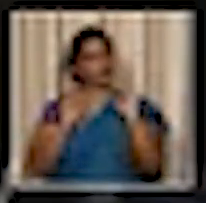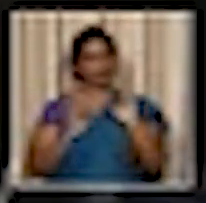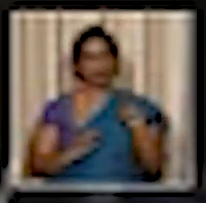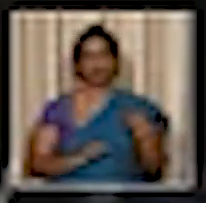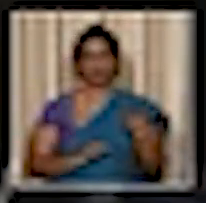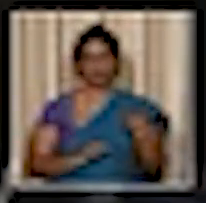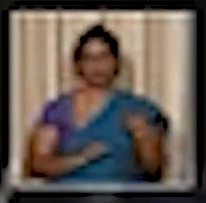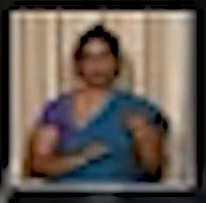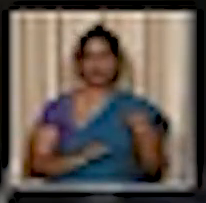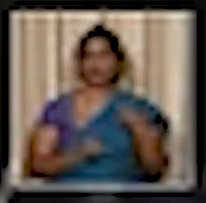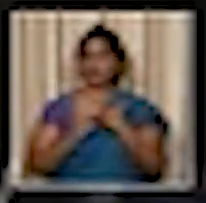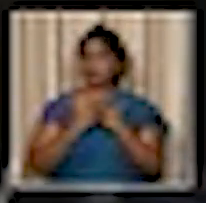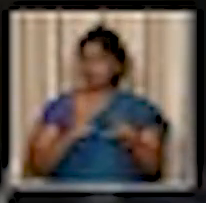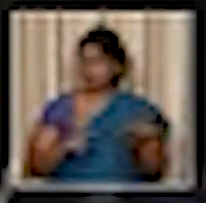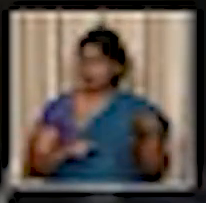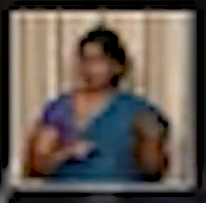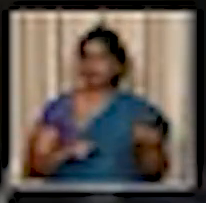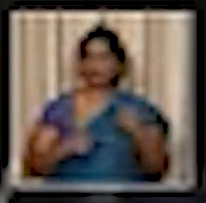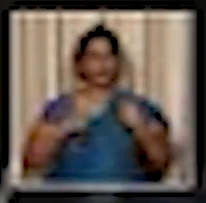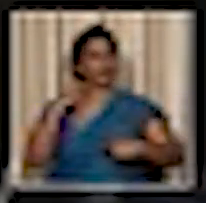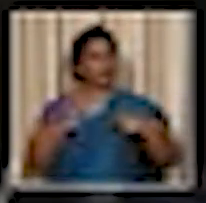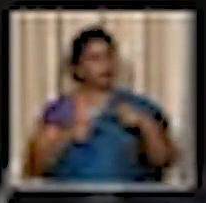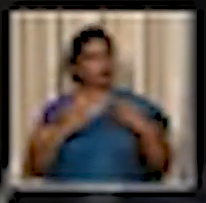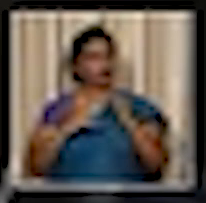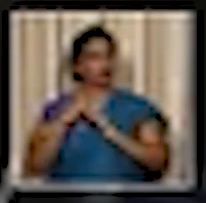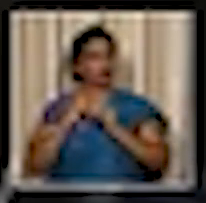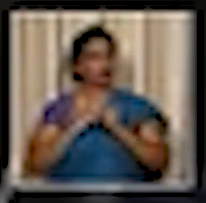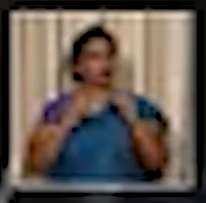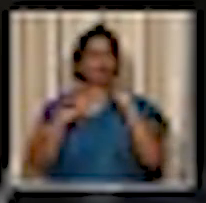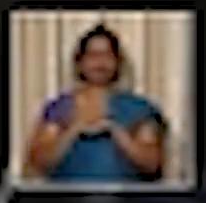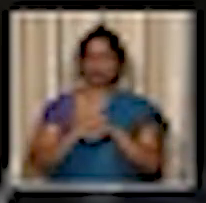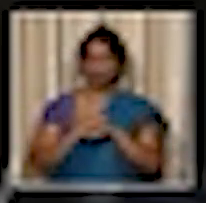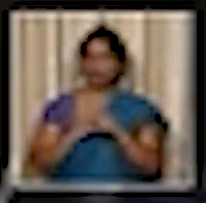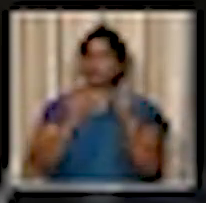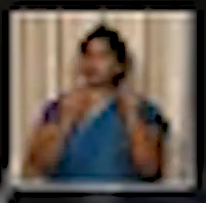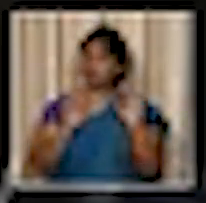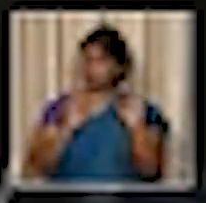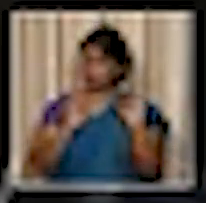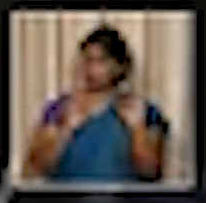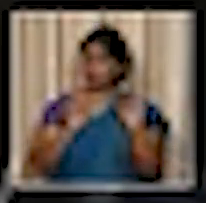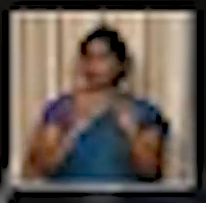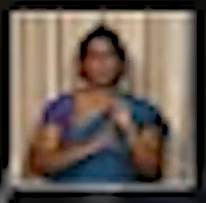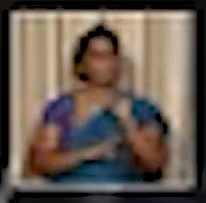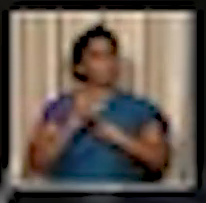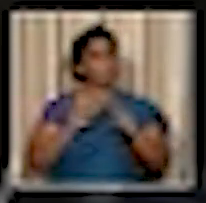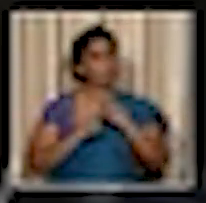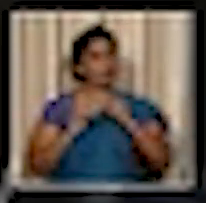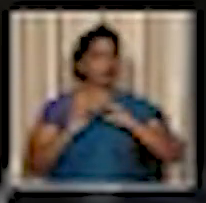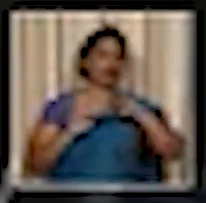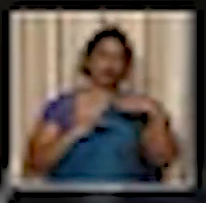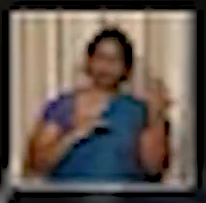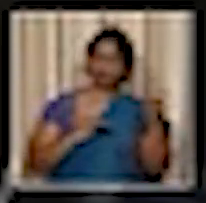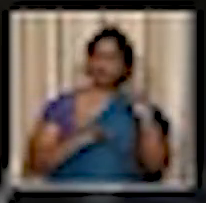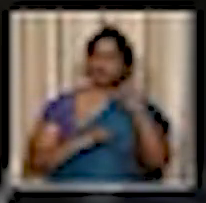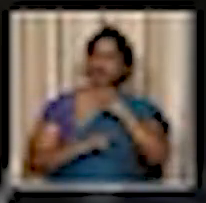අතර භාෂණයේ විවාද කිරීමේ හෝ කටයුතු වල නිරත වීමේ නිදහස පාර්ලිමේන්තුවෙන් පිටස්තර වූ